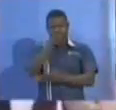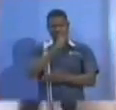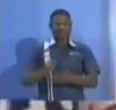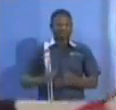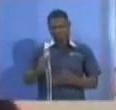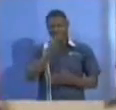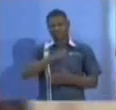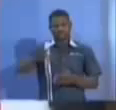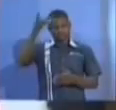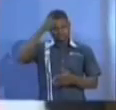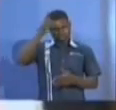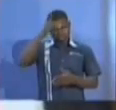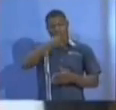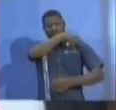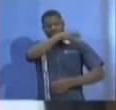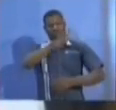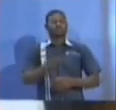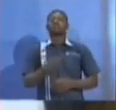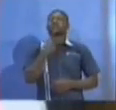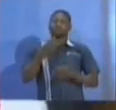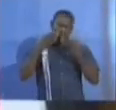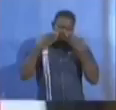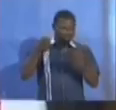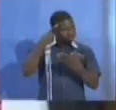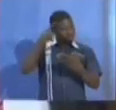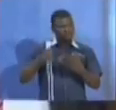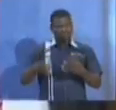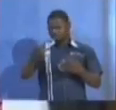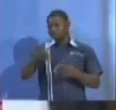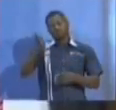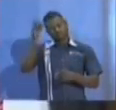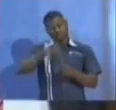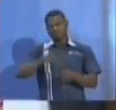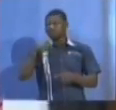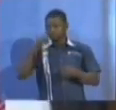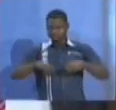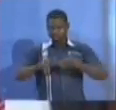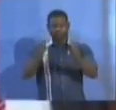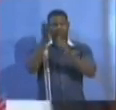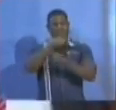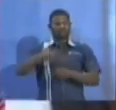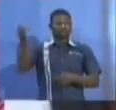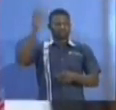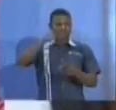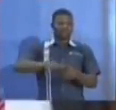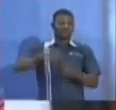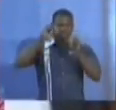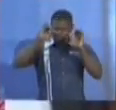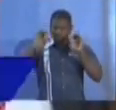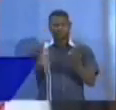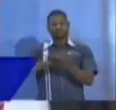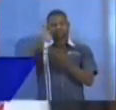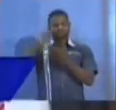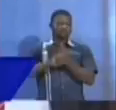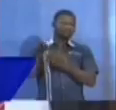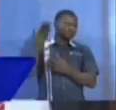Barry, pour saluer une leçon de démocratie qui se perpétue. L'élection de février s'est passée sans violence. Et